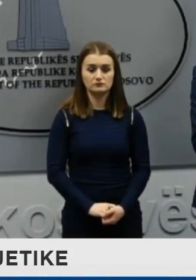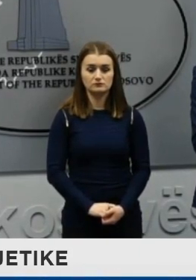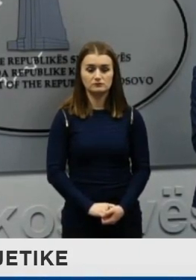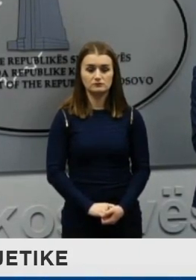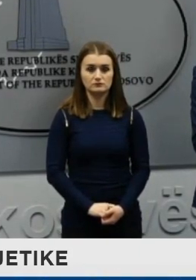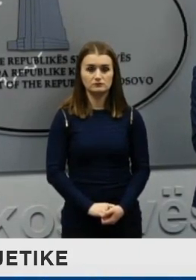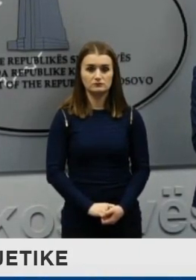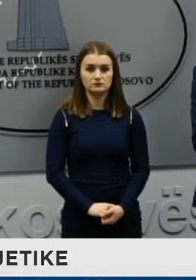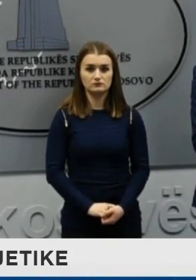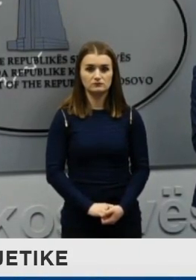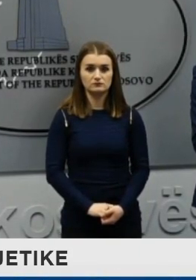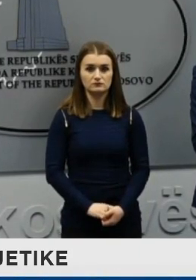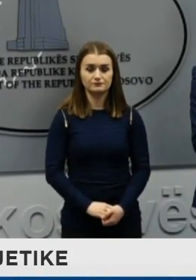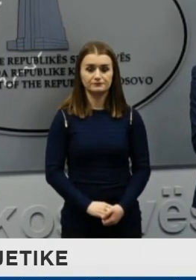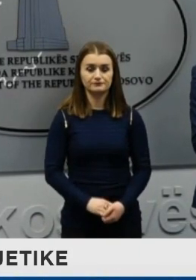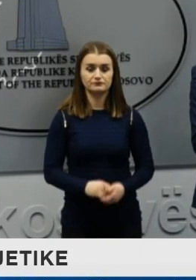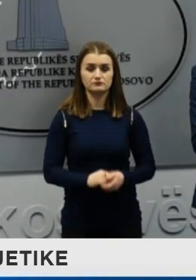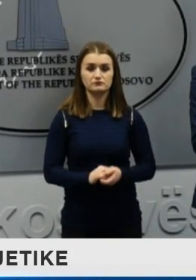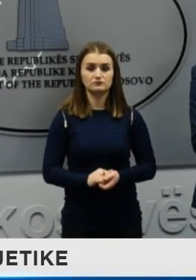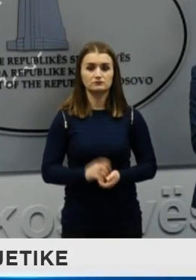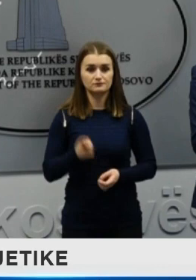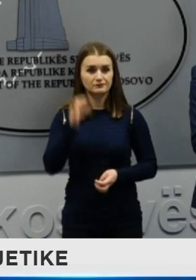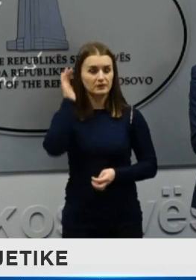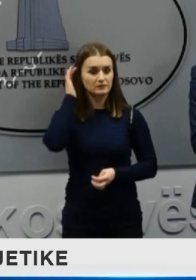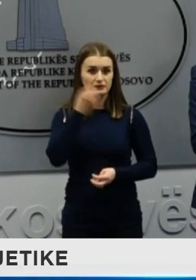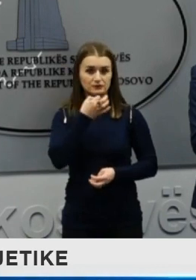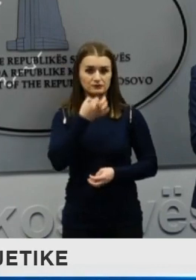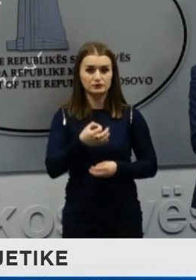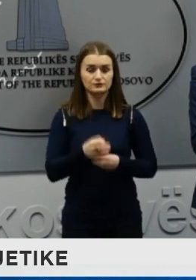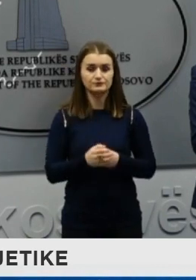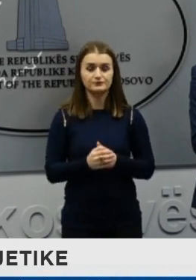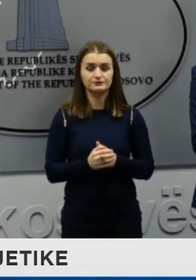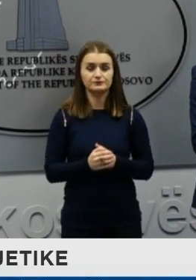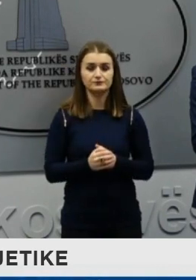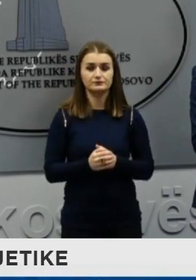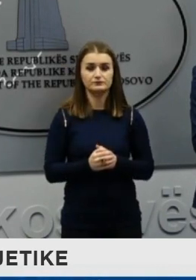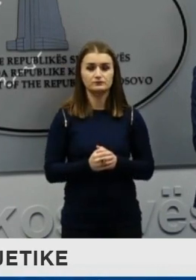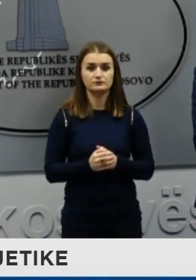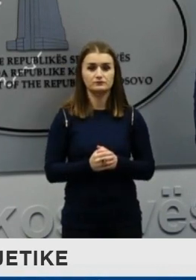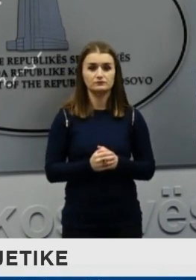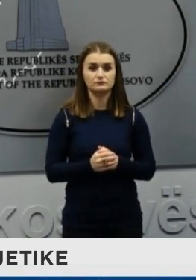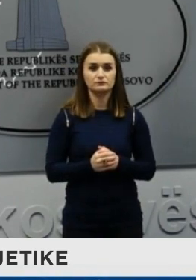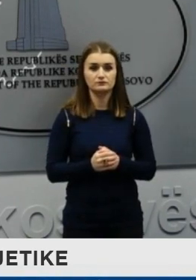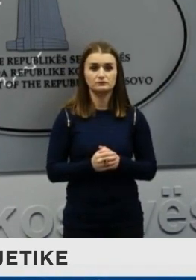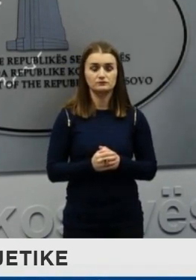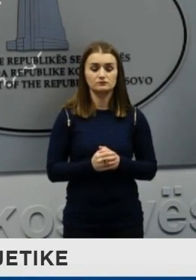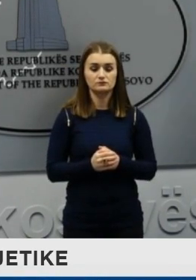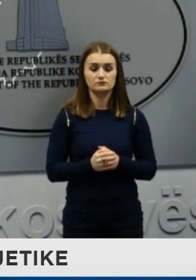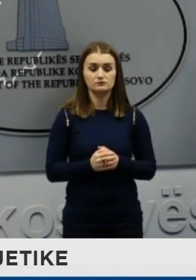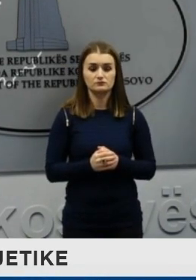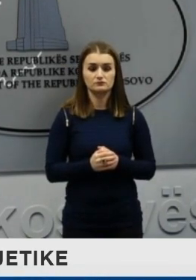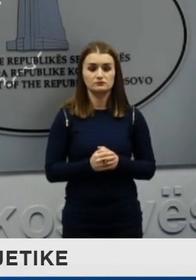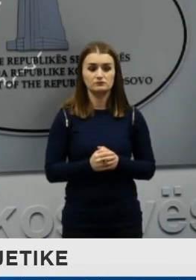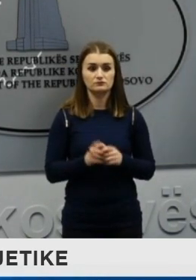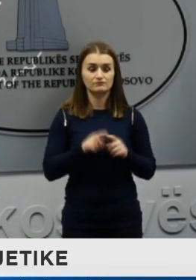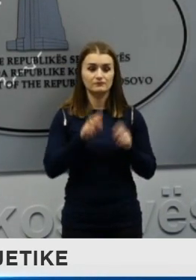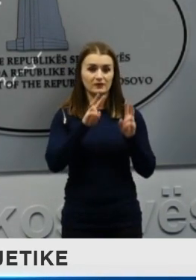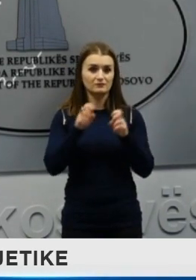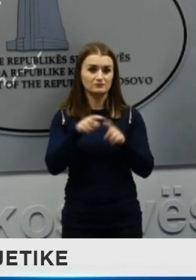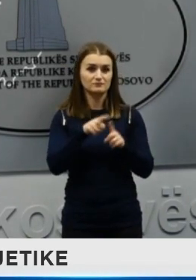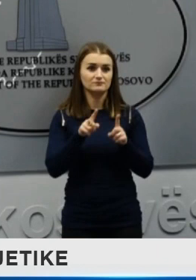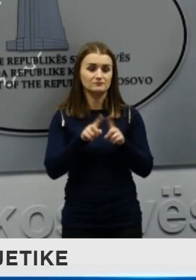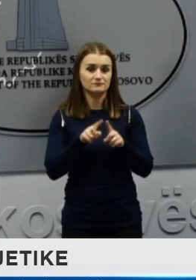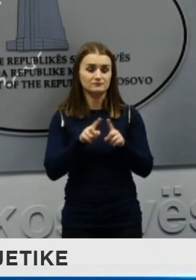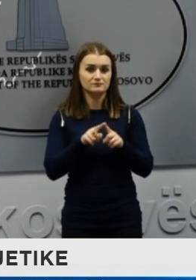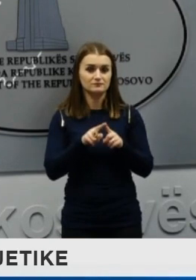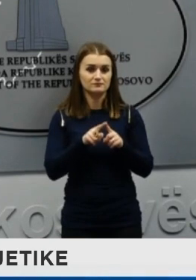Fëllimisht, ministre, e përmendi, dhe të gasni që është në që kemi dy termocentralit që nuk arrinë më shumë se